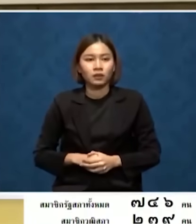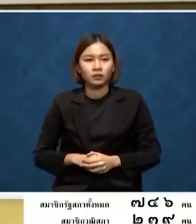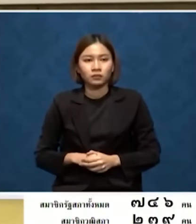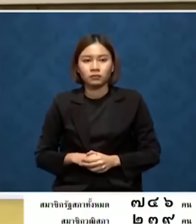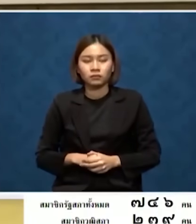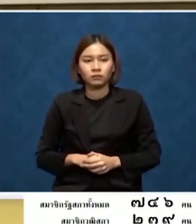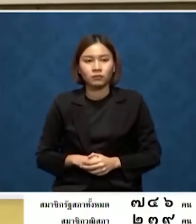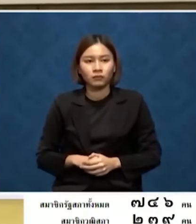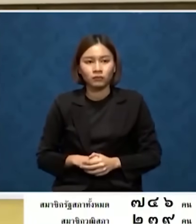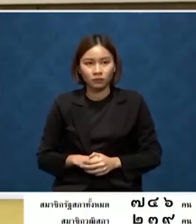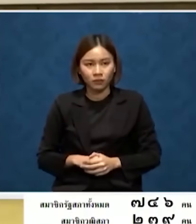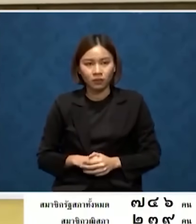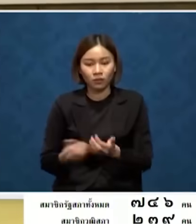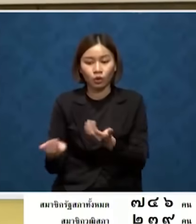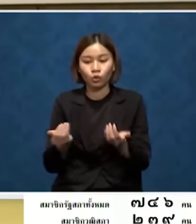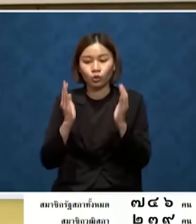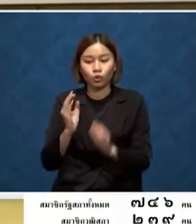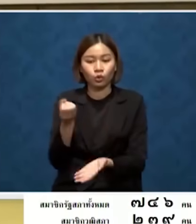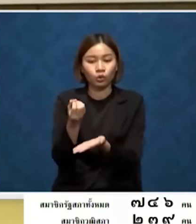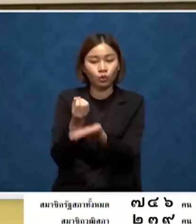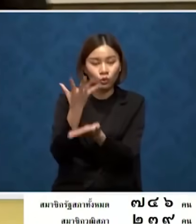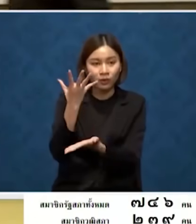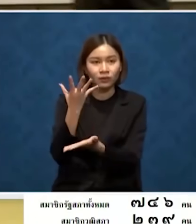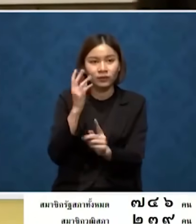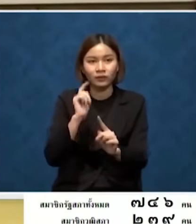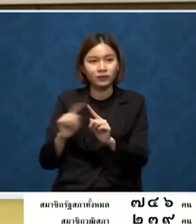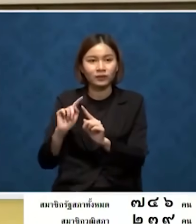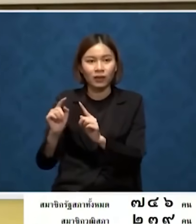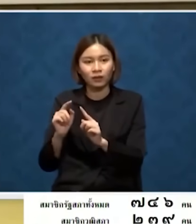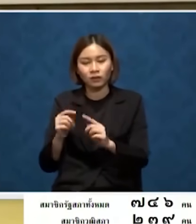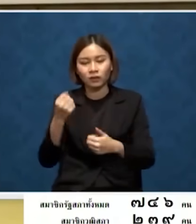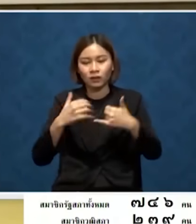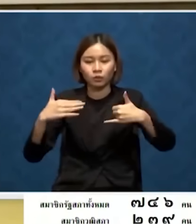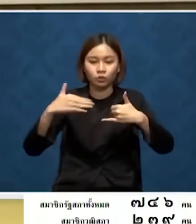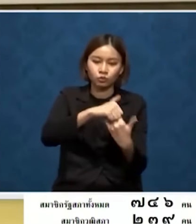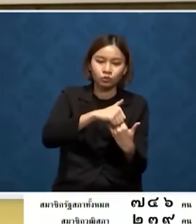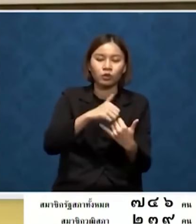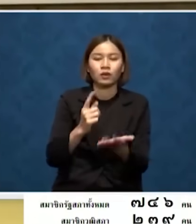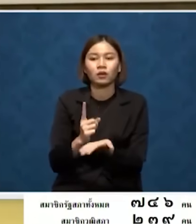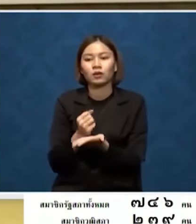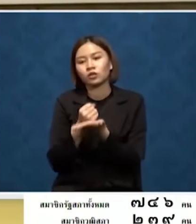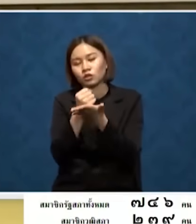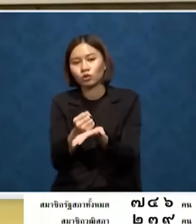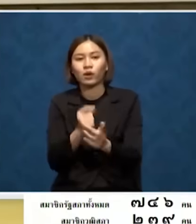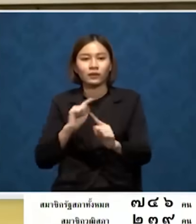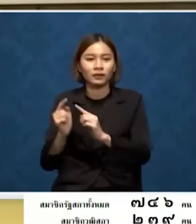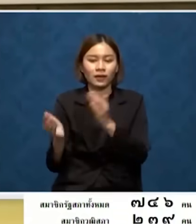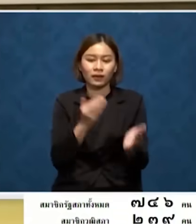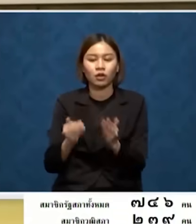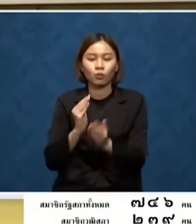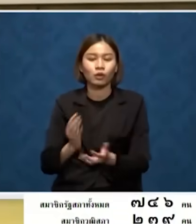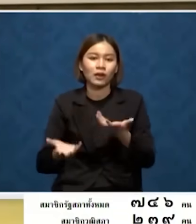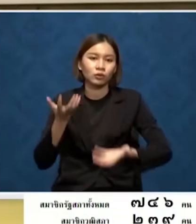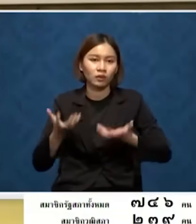ติตามหลักยุติธรรมและนิติธรรมตัวอย่างจากกรณีที่พบนักโทษชายหนีคดีอยู่ต่างประเทศหล